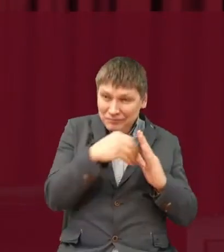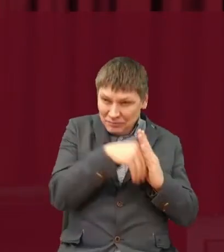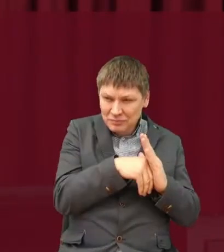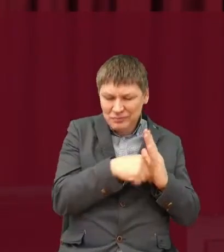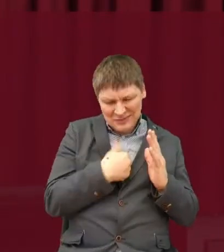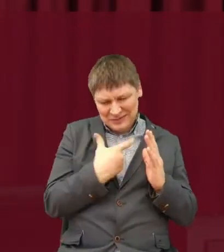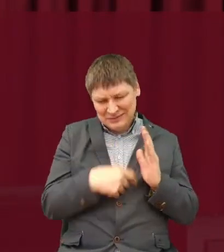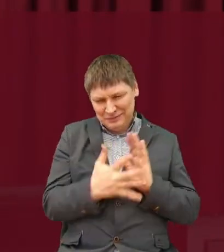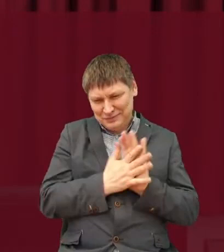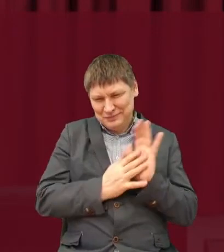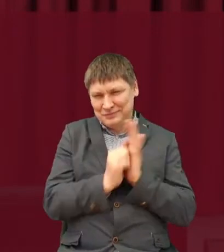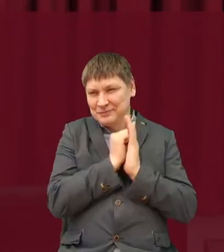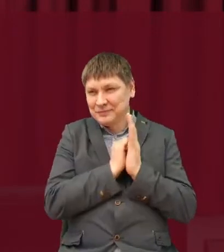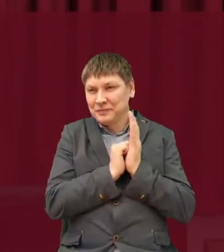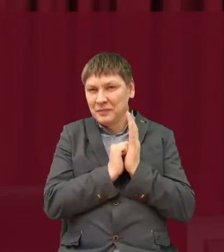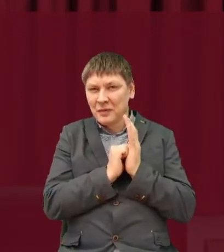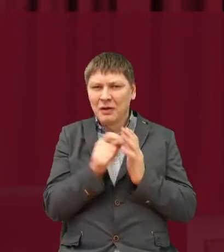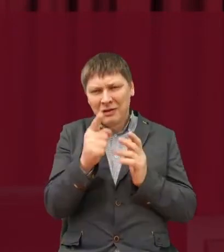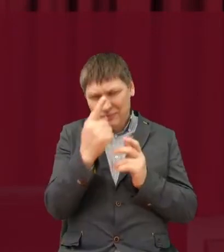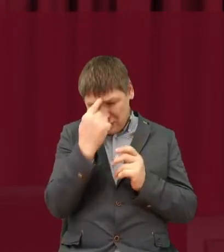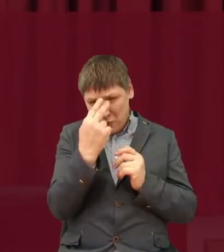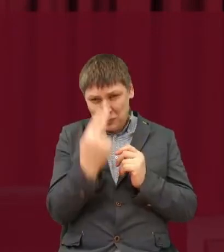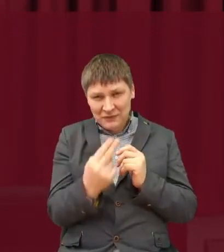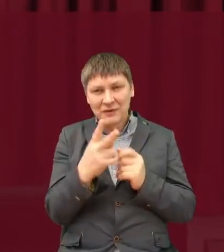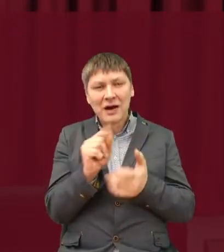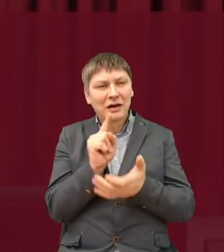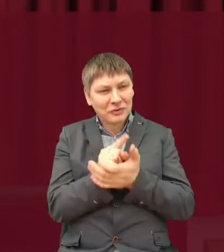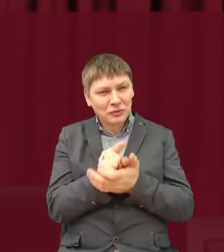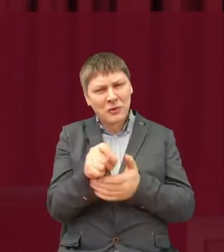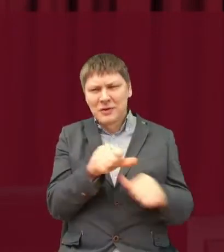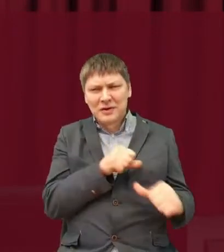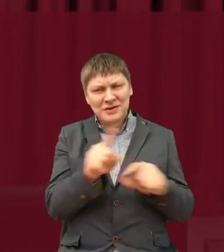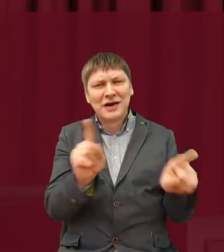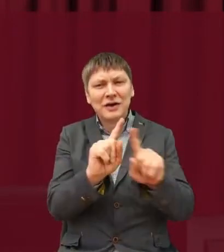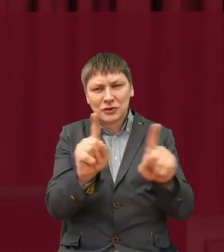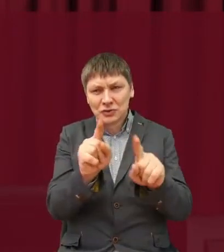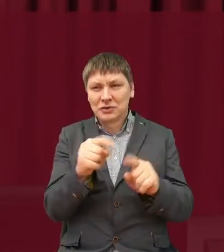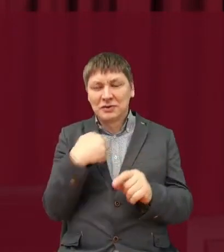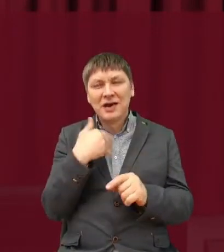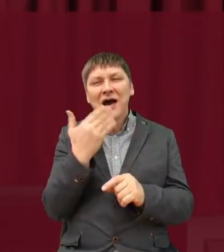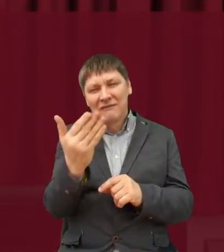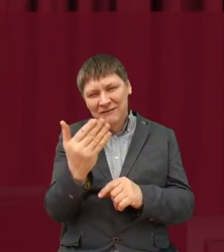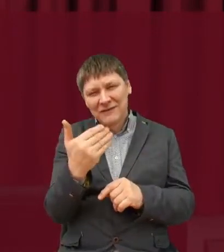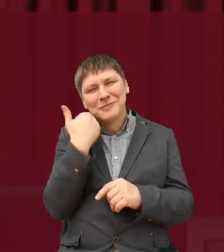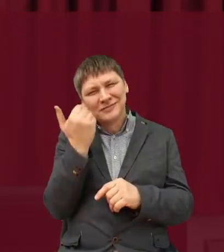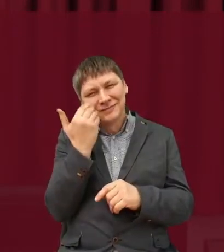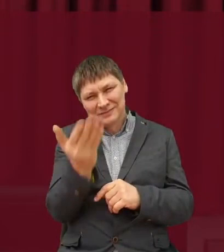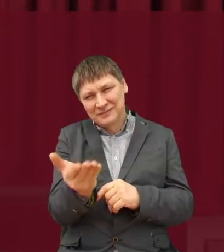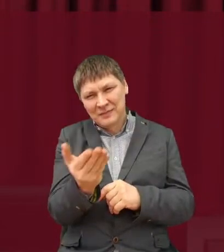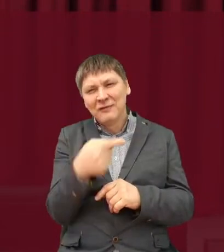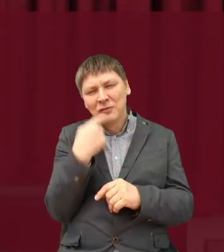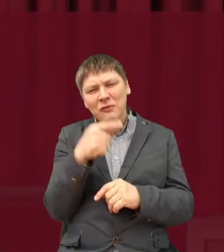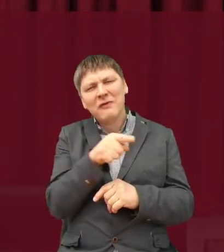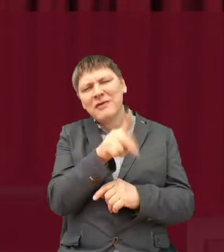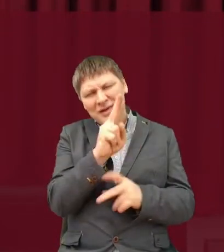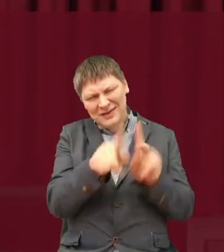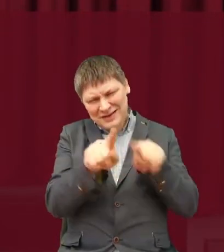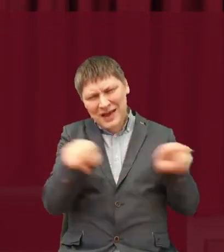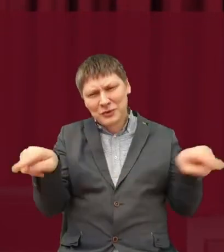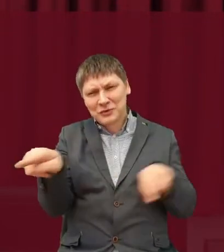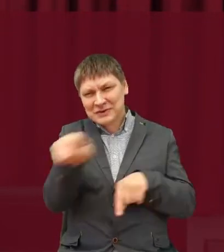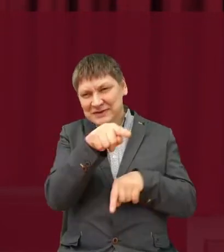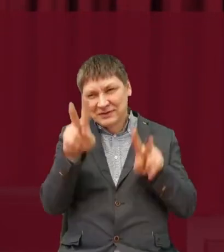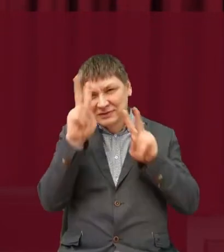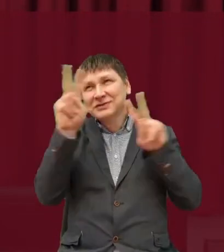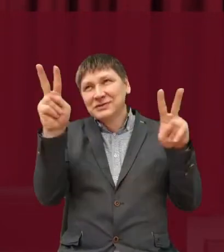отрезвитесь сплошной не грешите ибо к стыду вашему говорю Некоторые из вас не